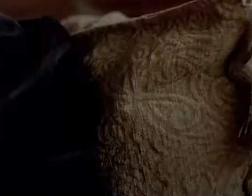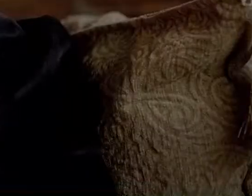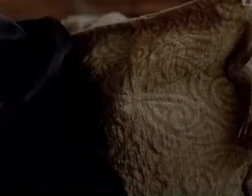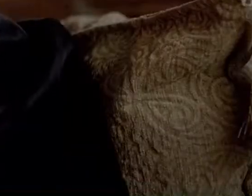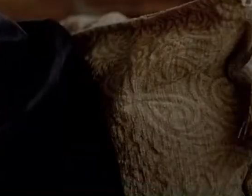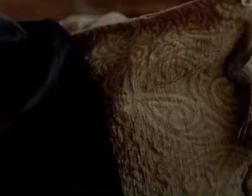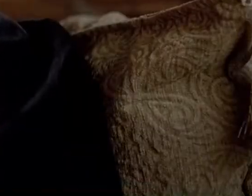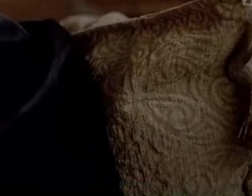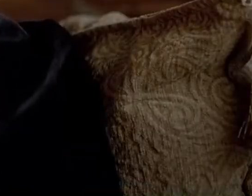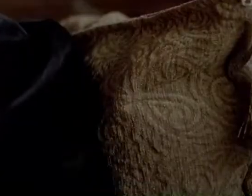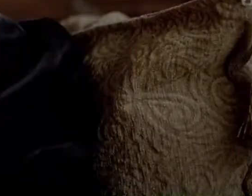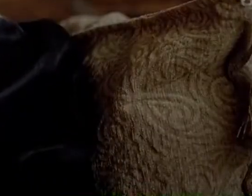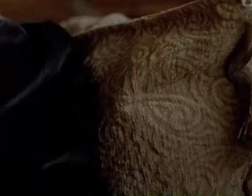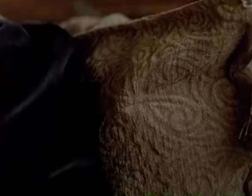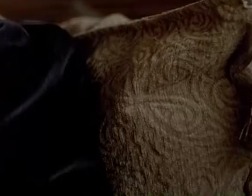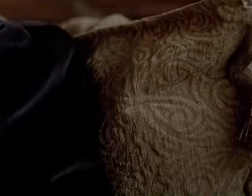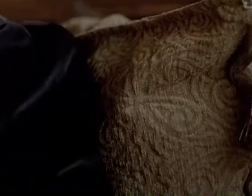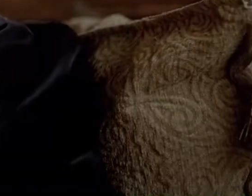atıyor.